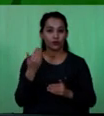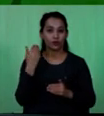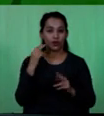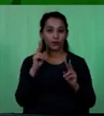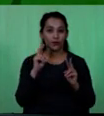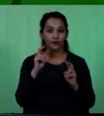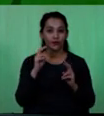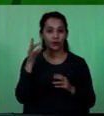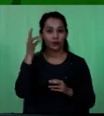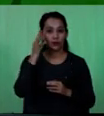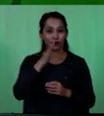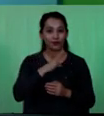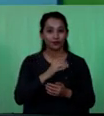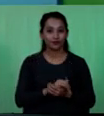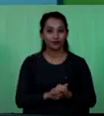mavzularni biroz yodga oldik.